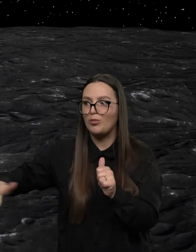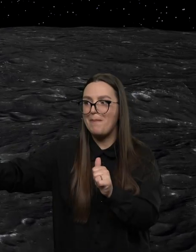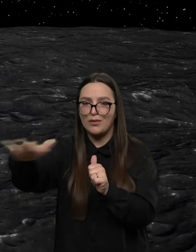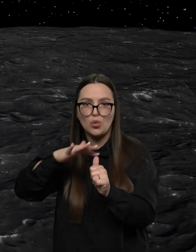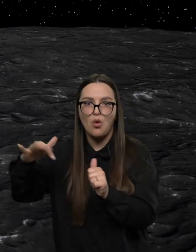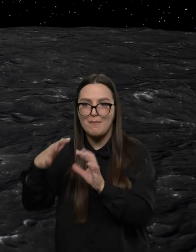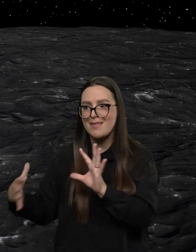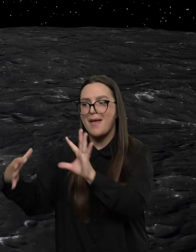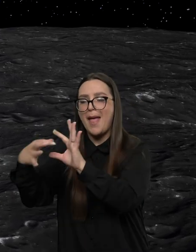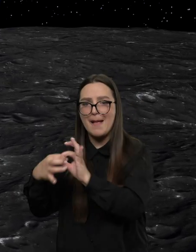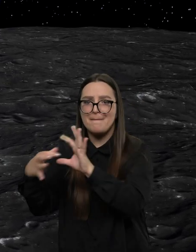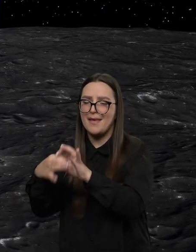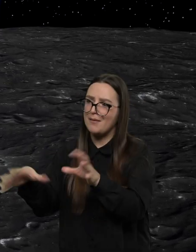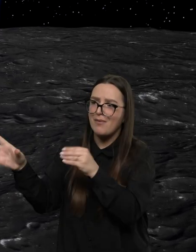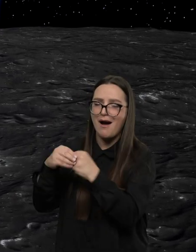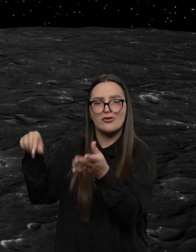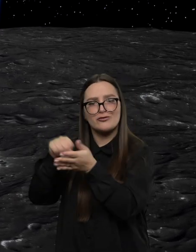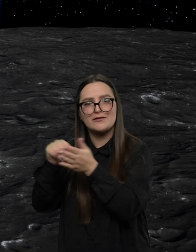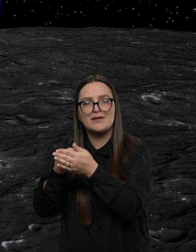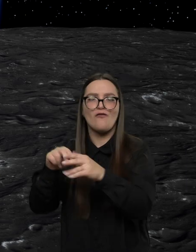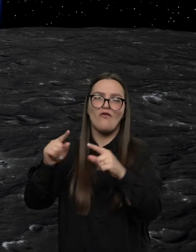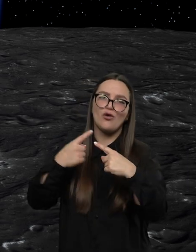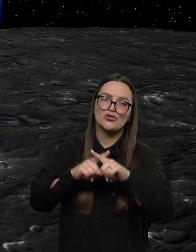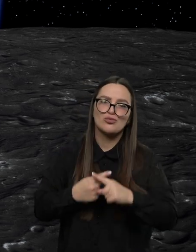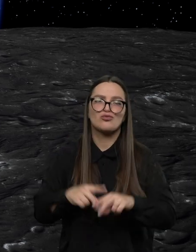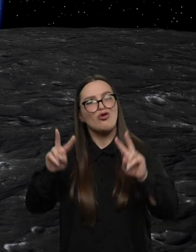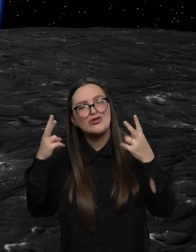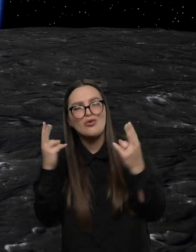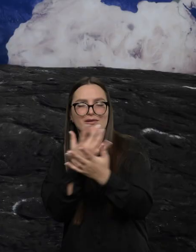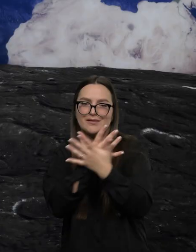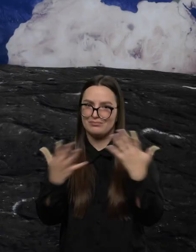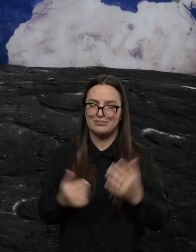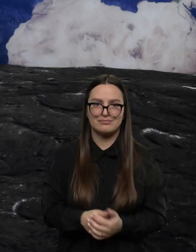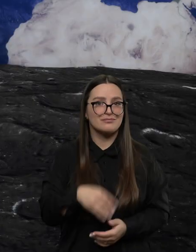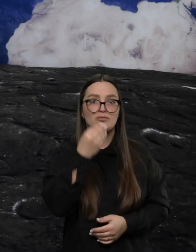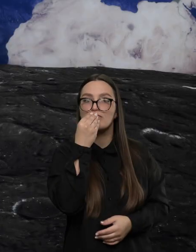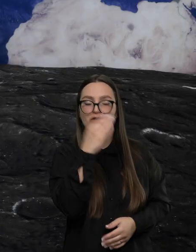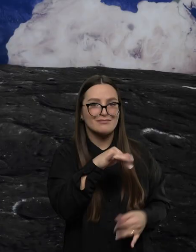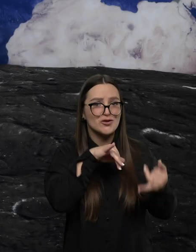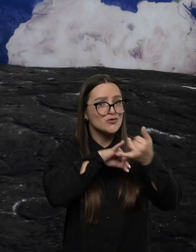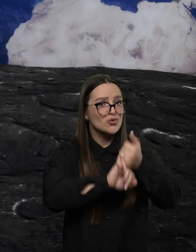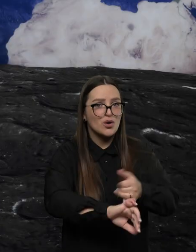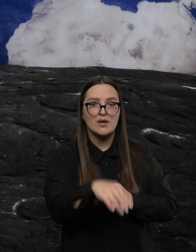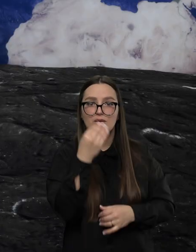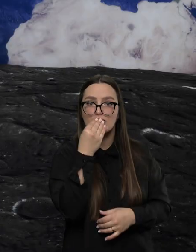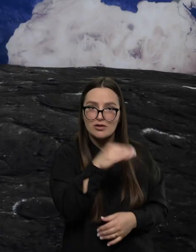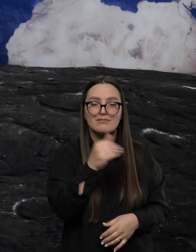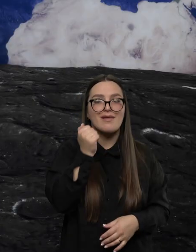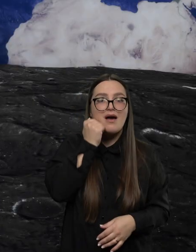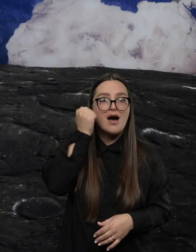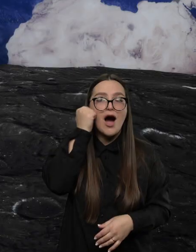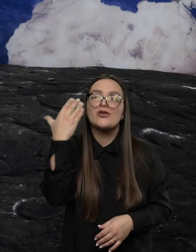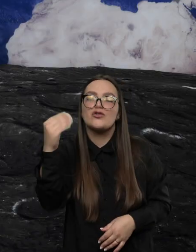tenais buvom dažnai ir dalyvavom tautinius šokiuose ir taip toliau. Nuostabu, nuostabi istorija ir esame